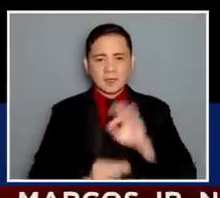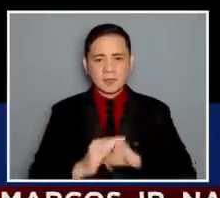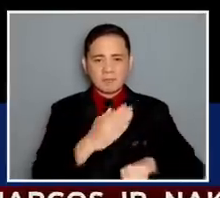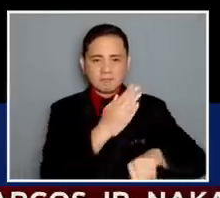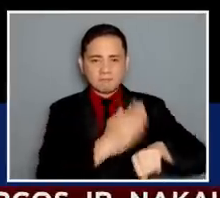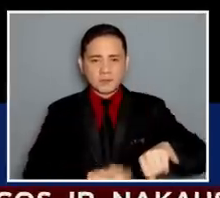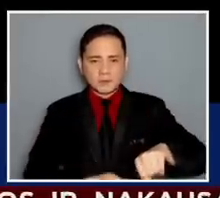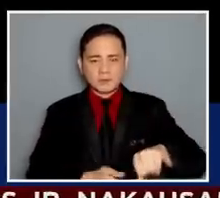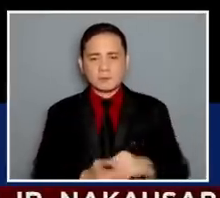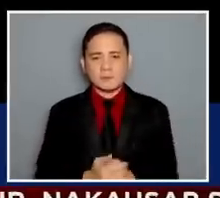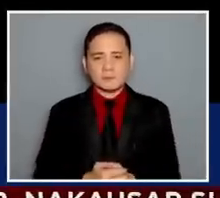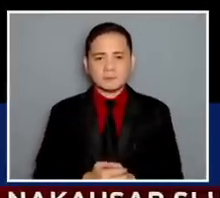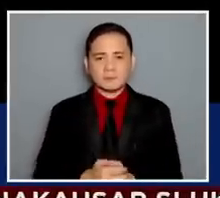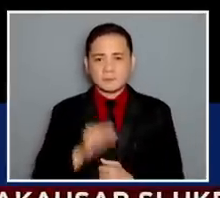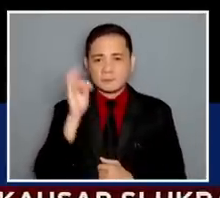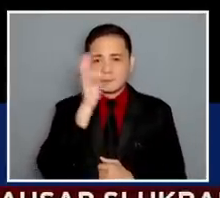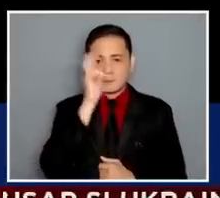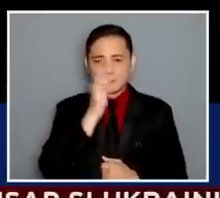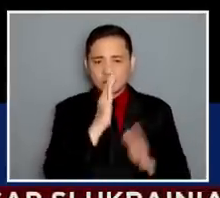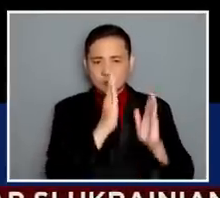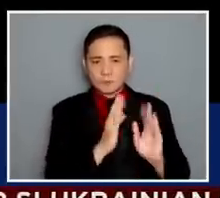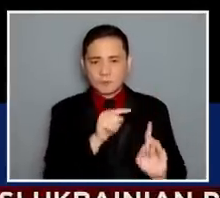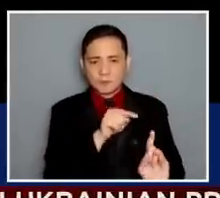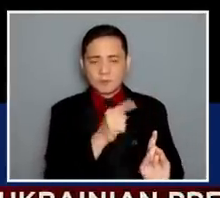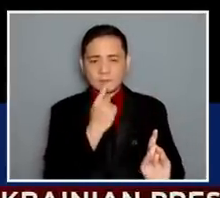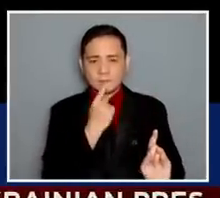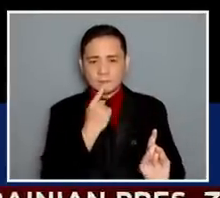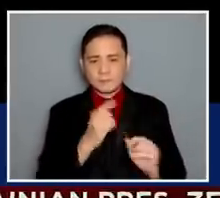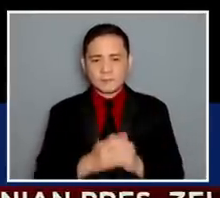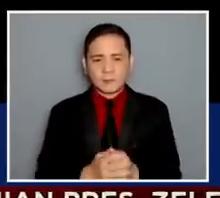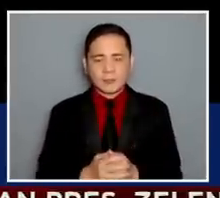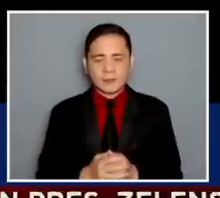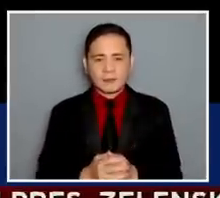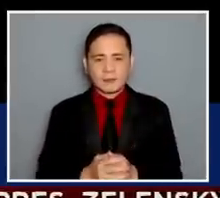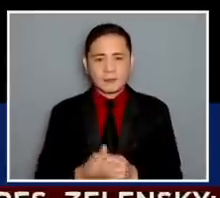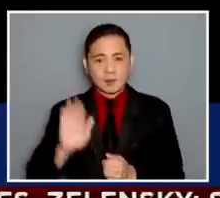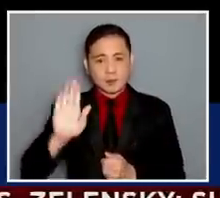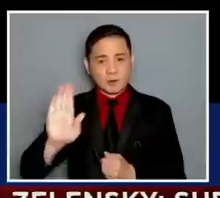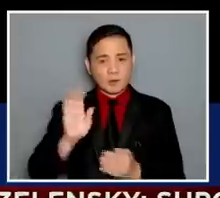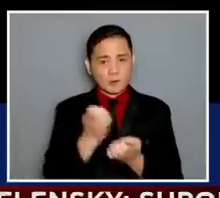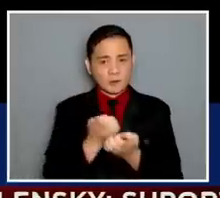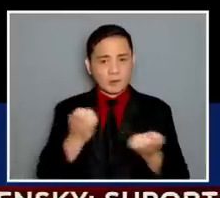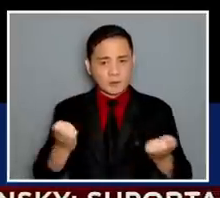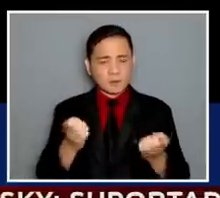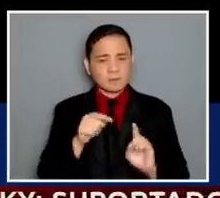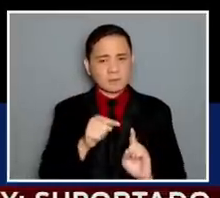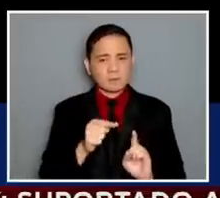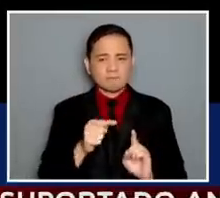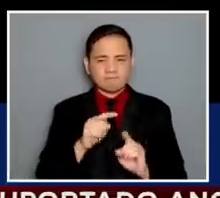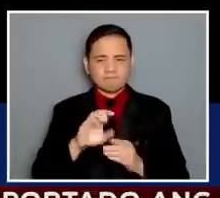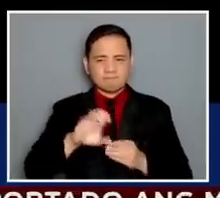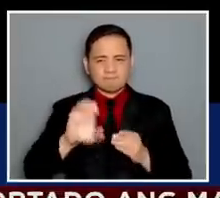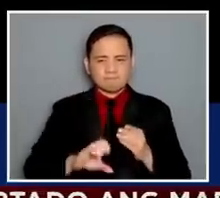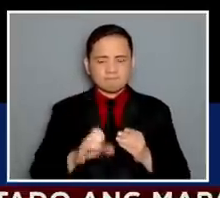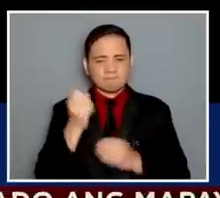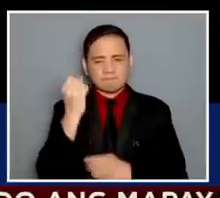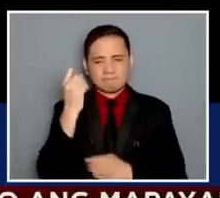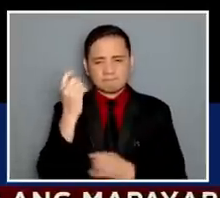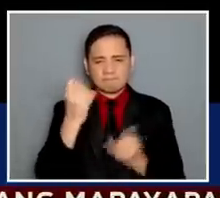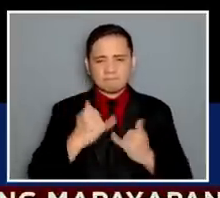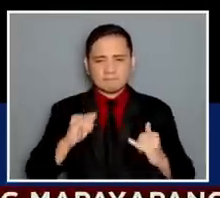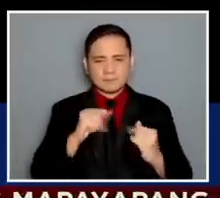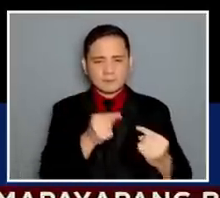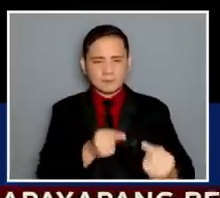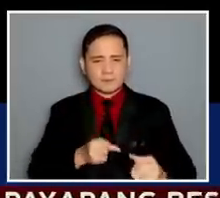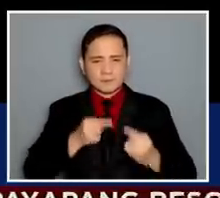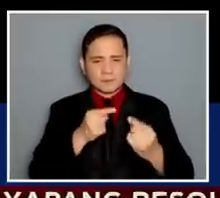Pinoy responder na si Abraham Buna, bagamat kumpleto ang kanilang mga kagamitan, pahirapan pa rin sa Philippine contingent ang